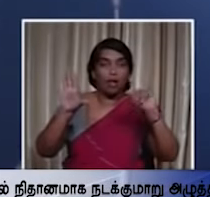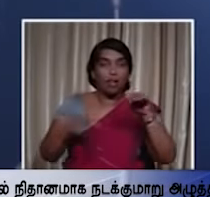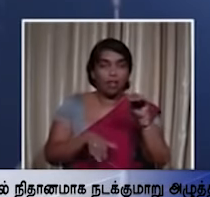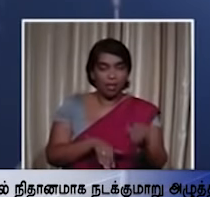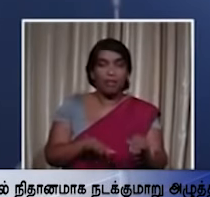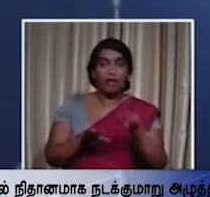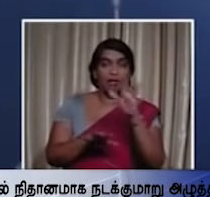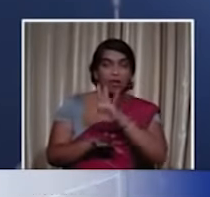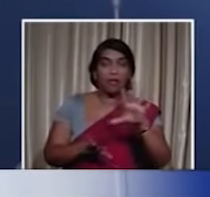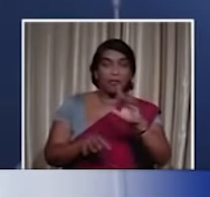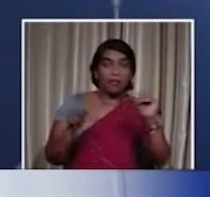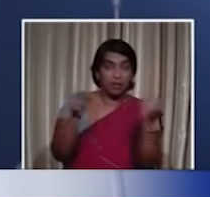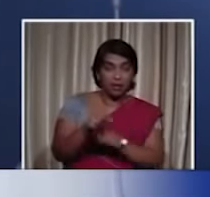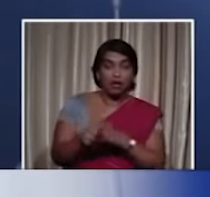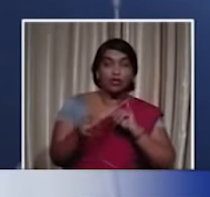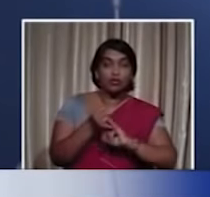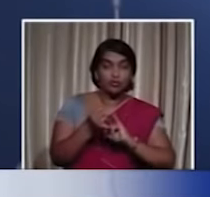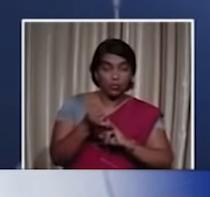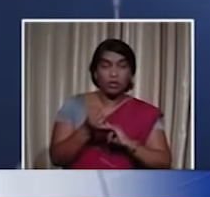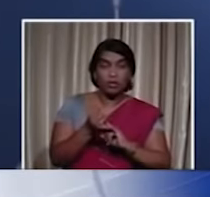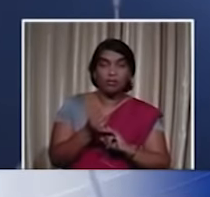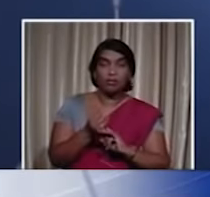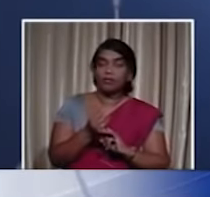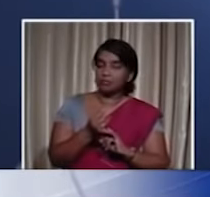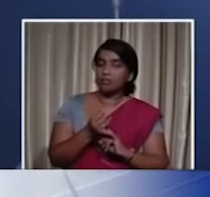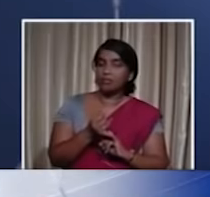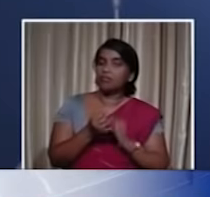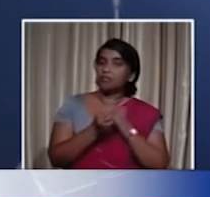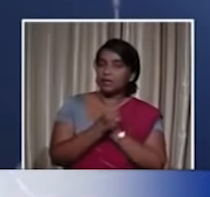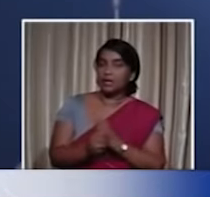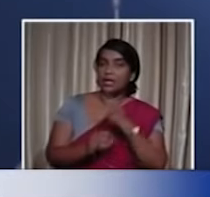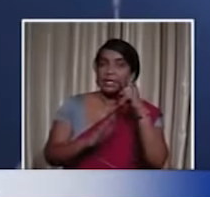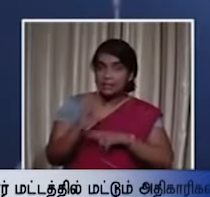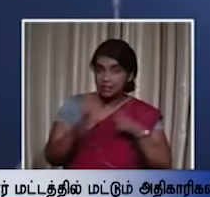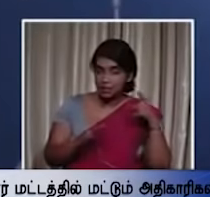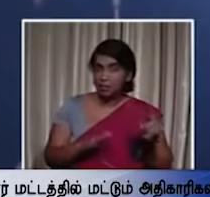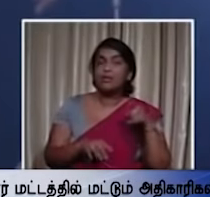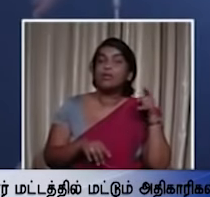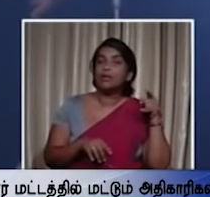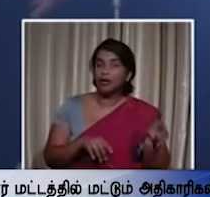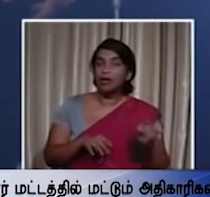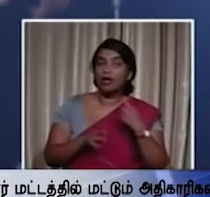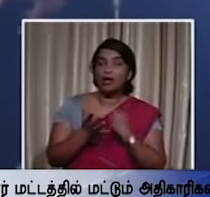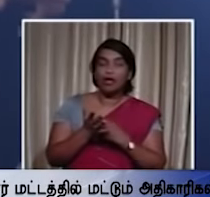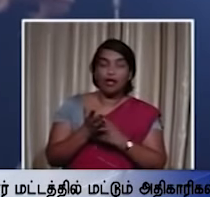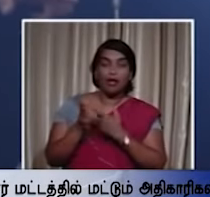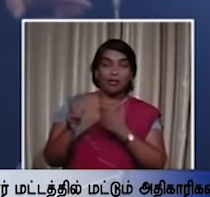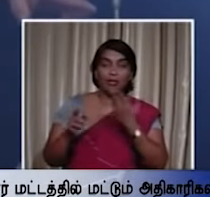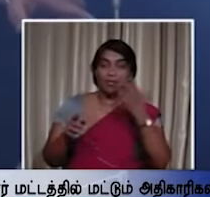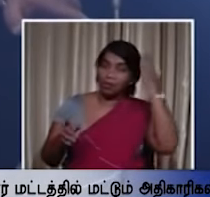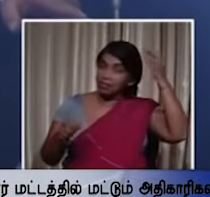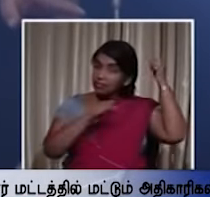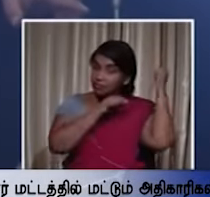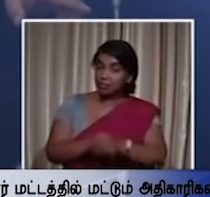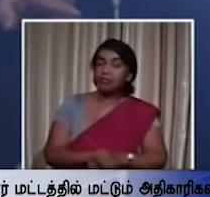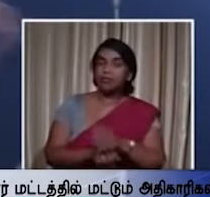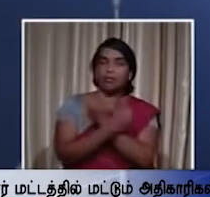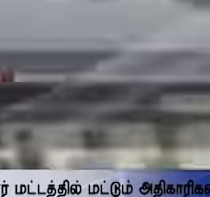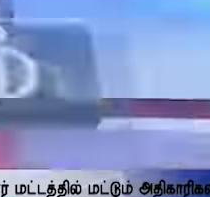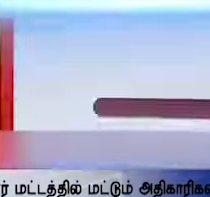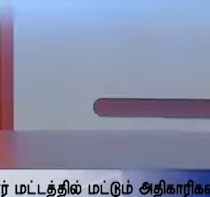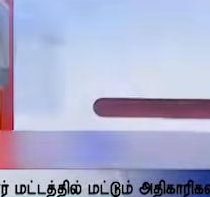குறிப்பிடுகின்றார்கள். கழுத்துப்பட்டி அணிந்தவர்கள் வீதிக்கு இறங்க முடியாமல் போயுள்ளது என குறிப்பிட்டார். முடிந்தால் அவர் தற்போது காளி முகத்திடலுக்கு சென்று வர முடியுமா என